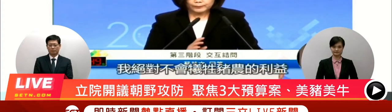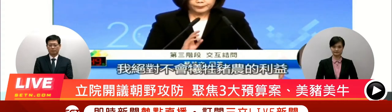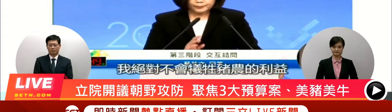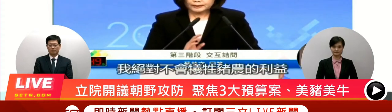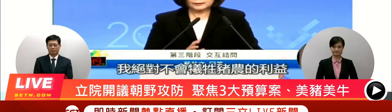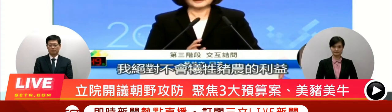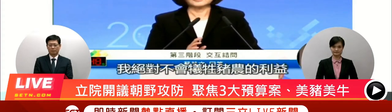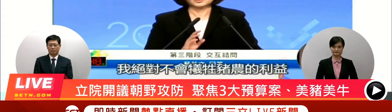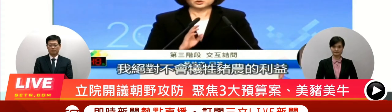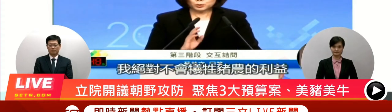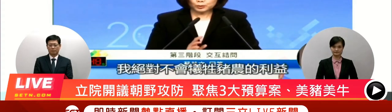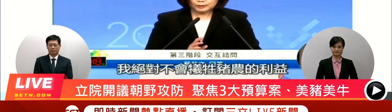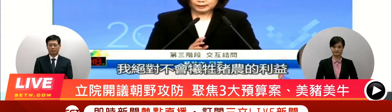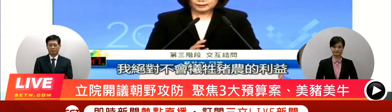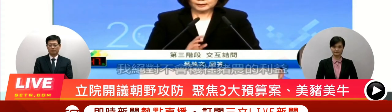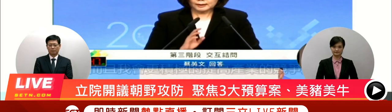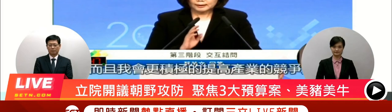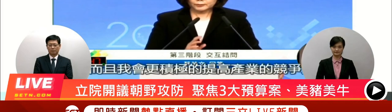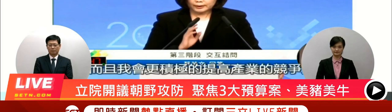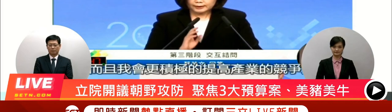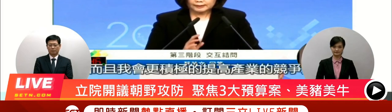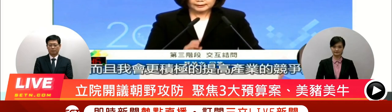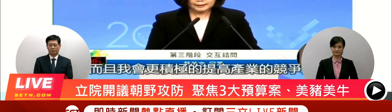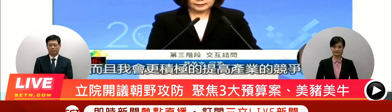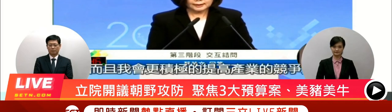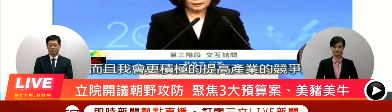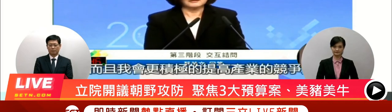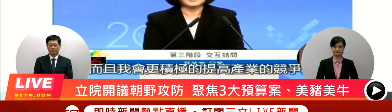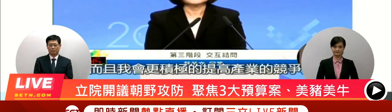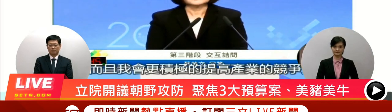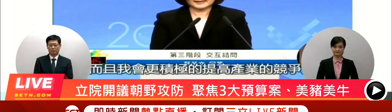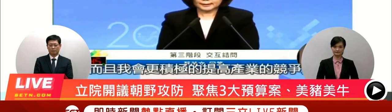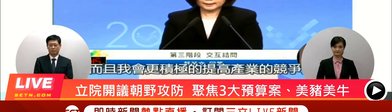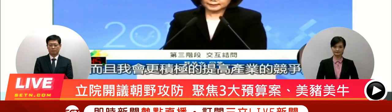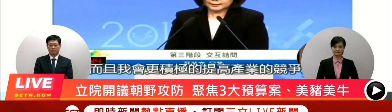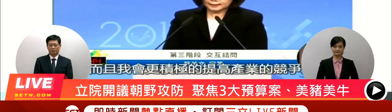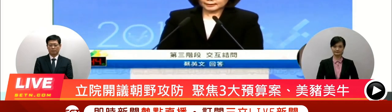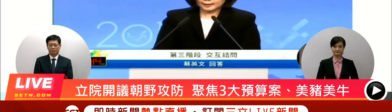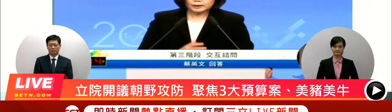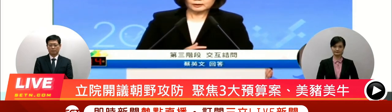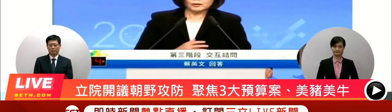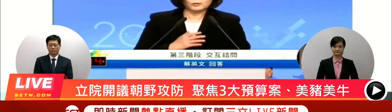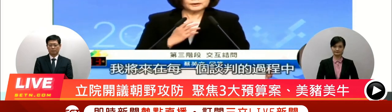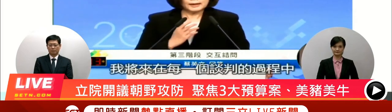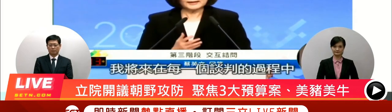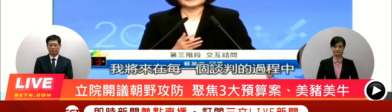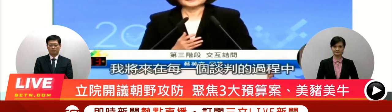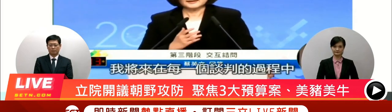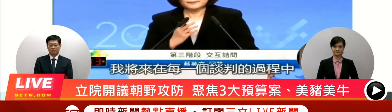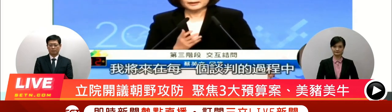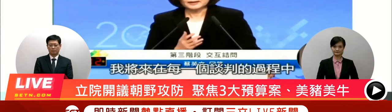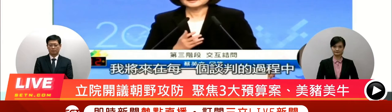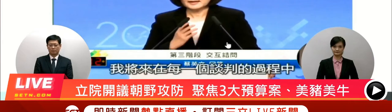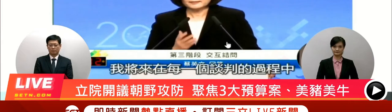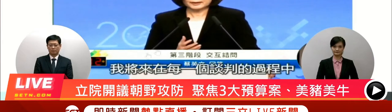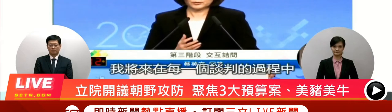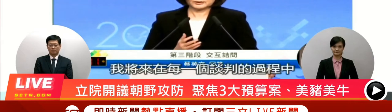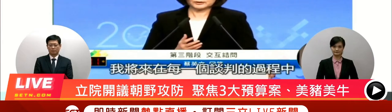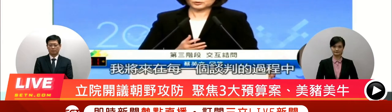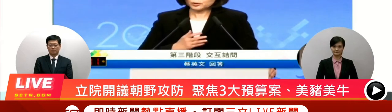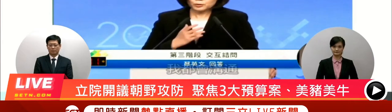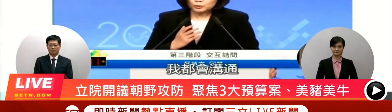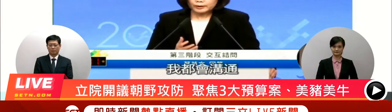不会牺牲猪农的利益，而且我会更积极的提高产业的竞争力。所以我将来在每一个谈判的过